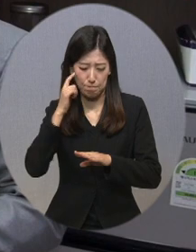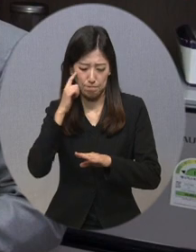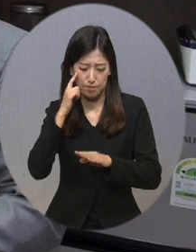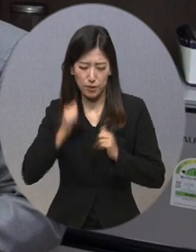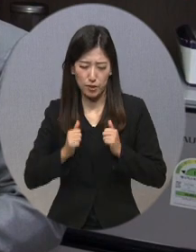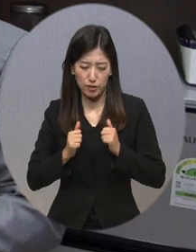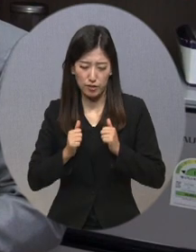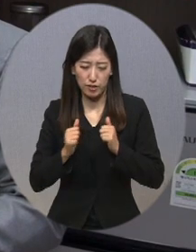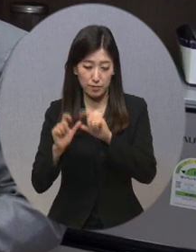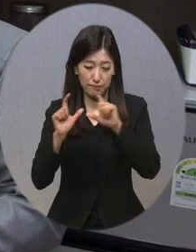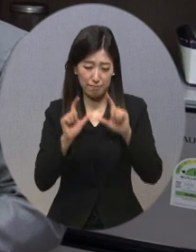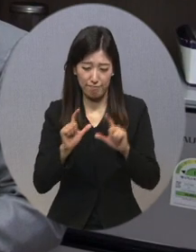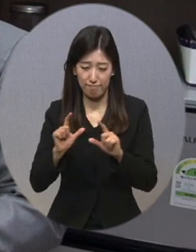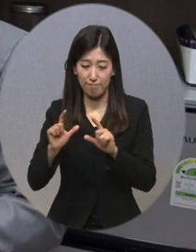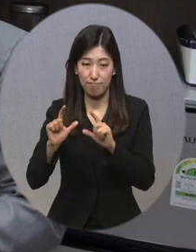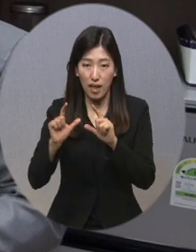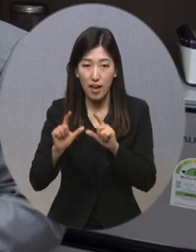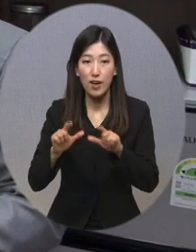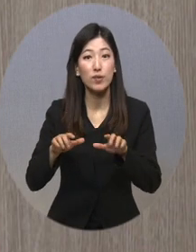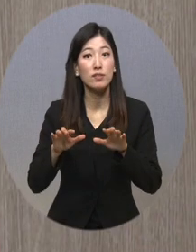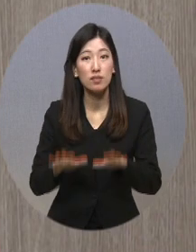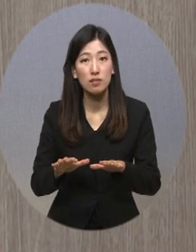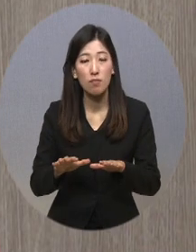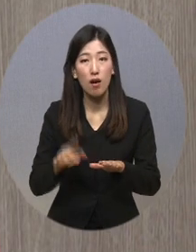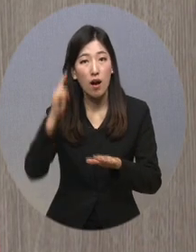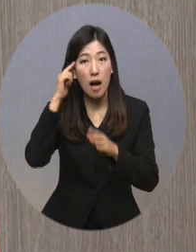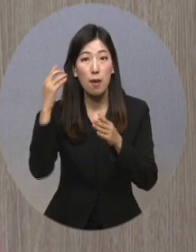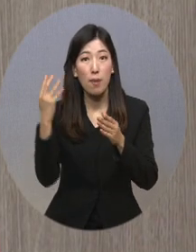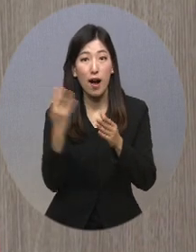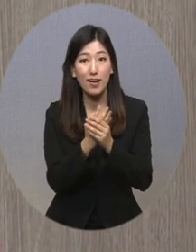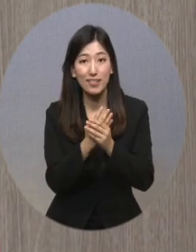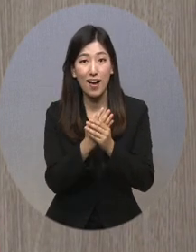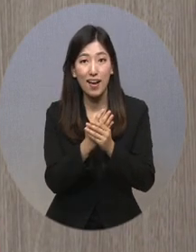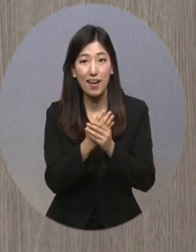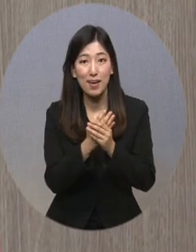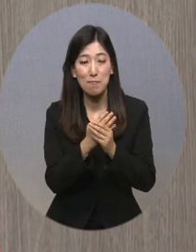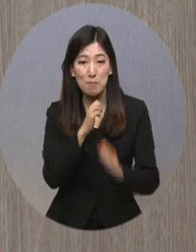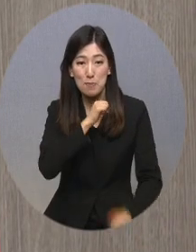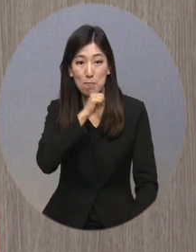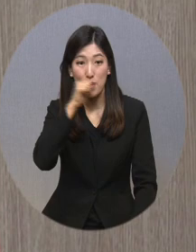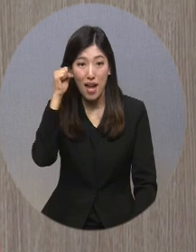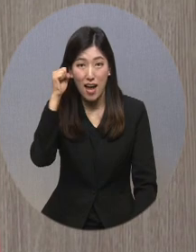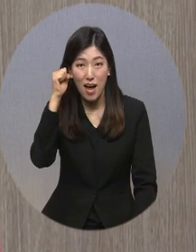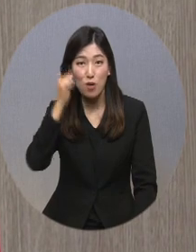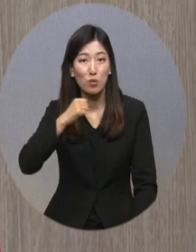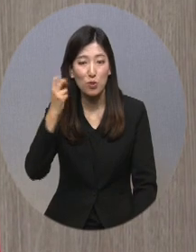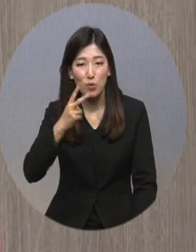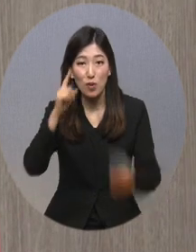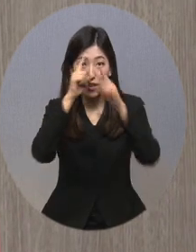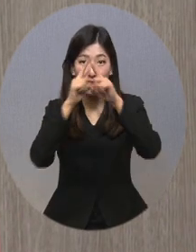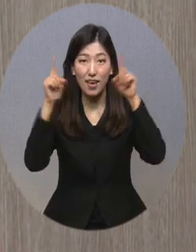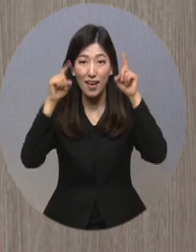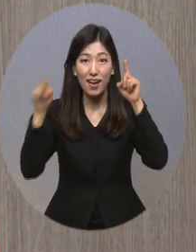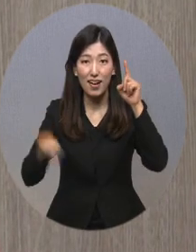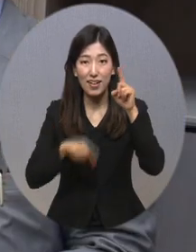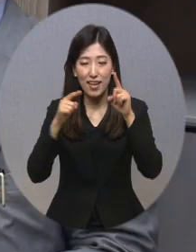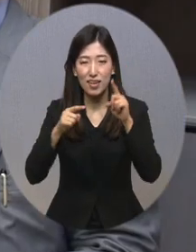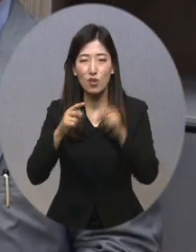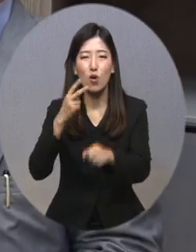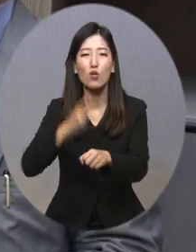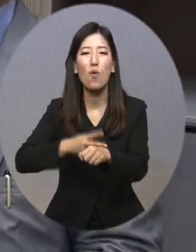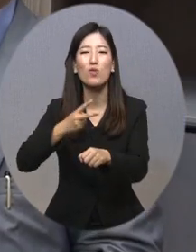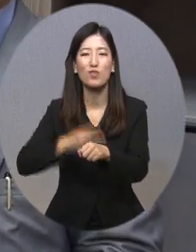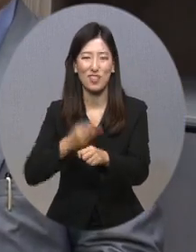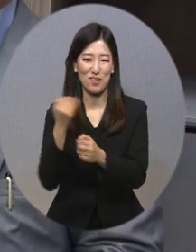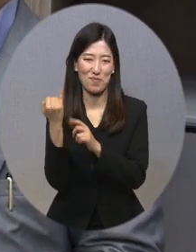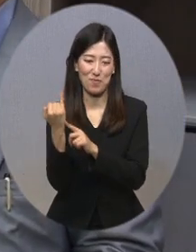극복해내셨고 현재 박사학위를 취득하셨고 현재 대학에서 강의를 하시는 교수님입니다.